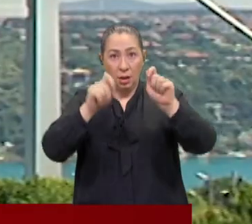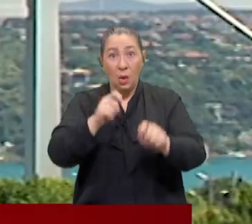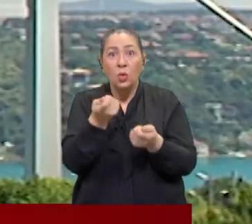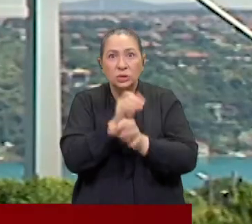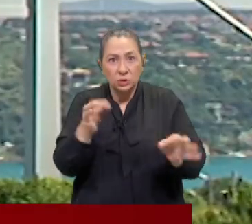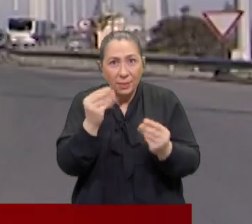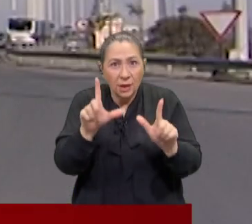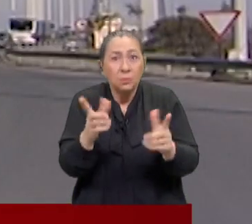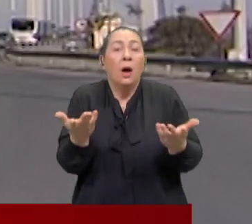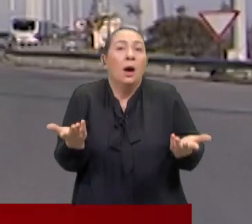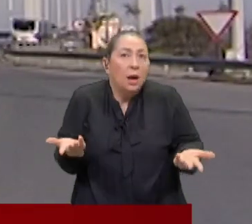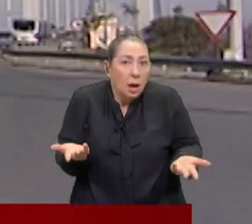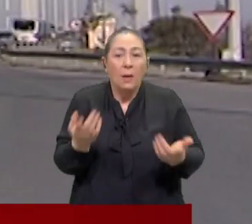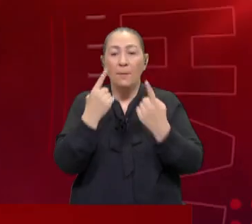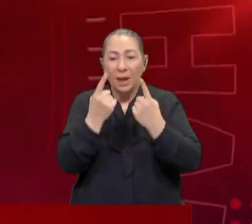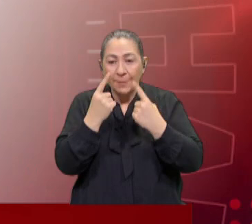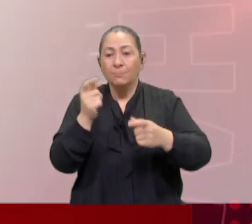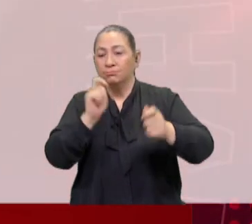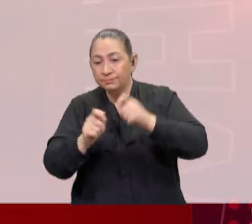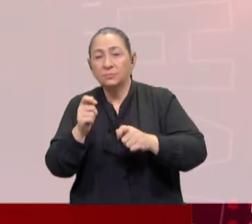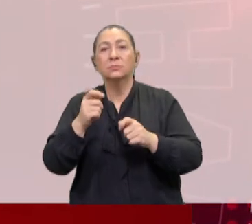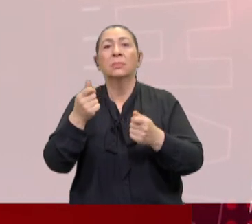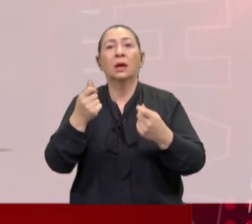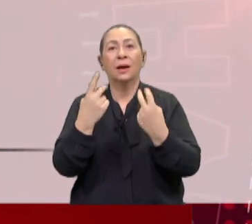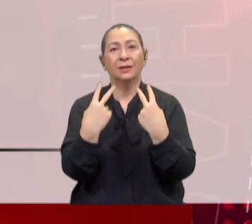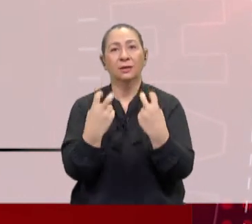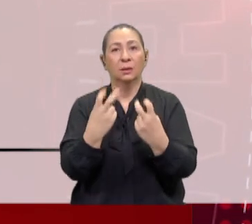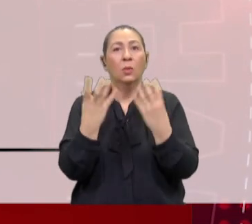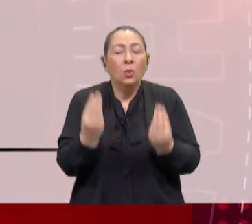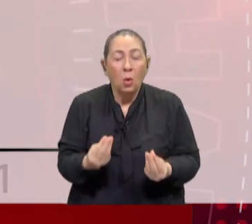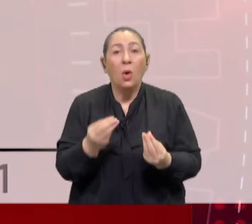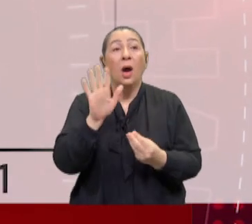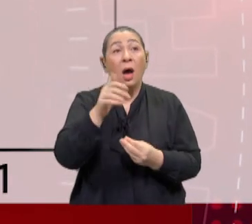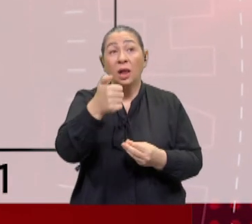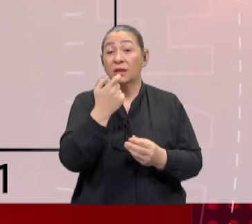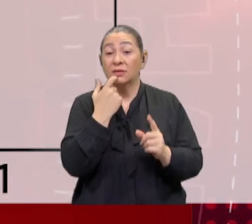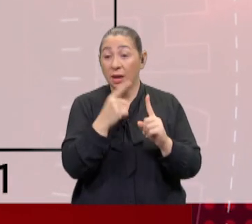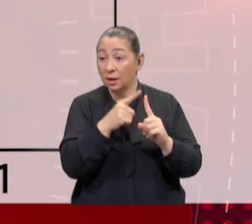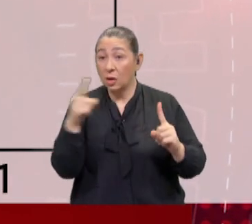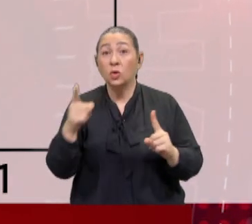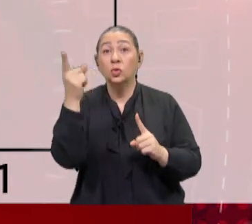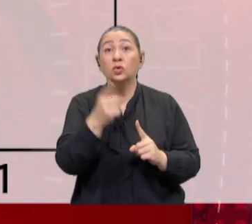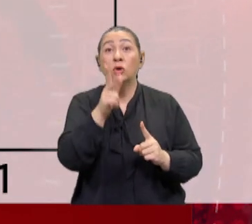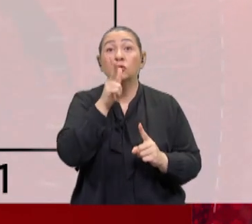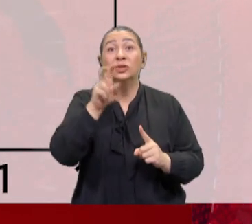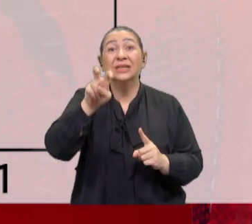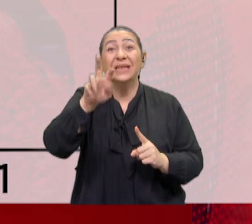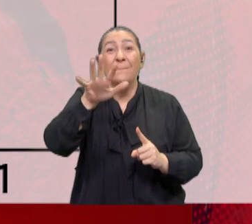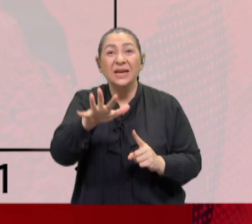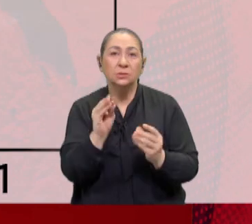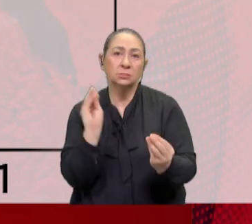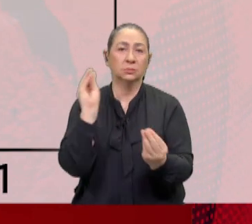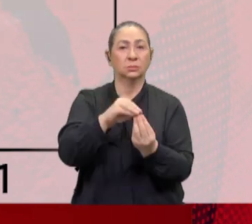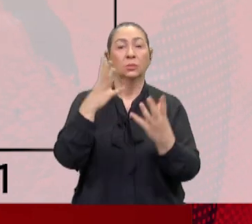olması gerekiyor ama bakım onarım adı altında kesiliyor geçiş ücreti. Ancak 6 yılda bu ücret %385